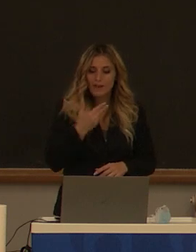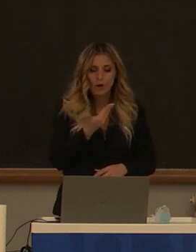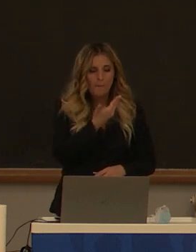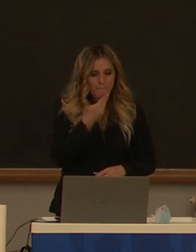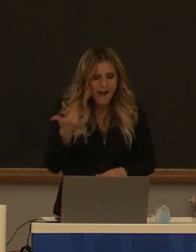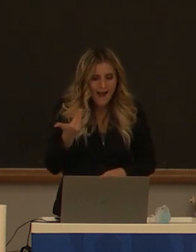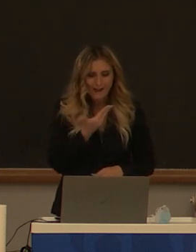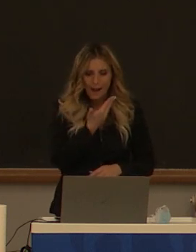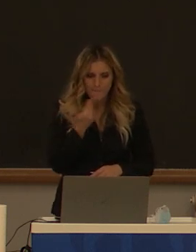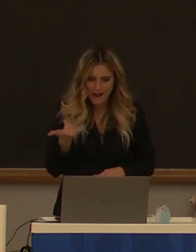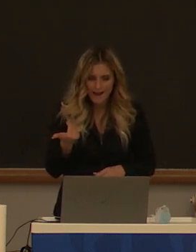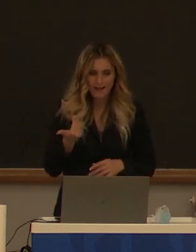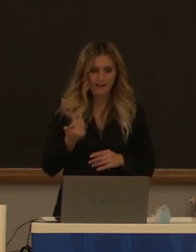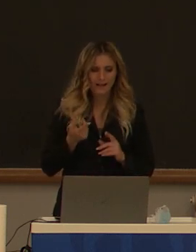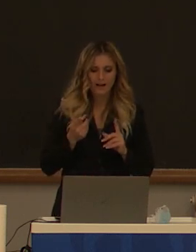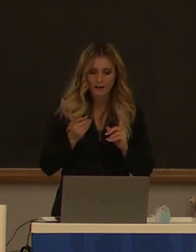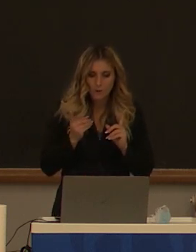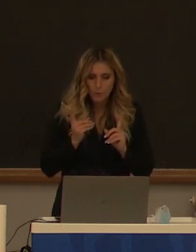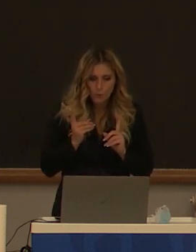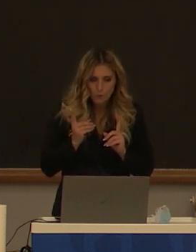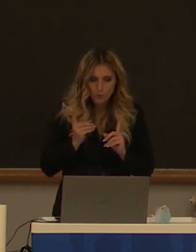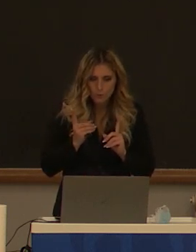sensibilità a